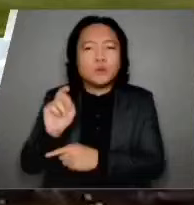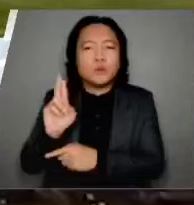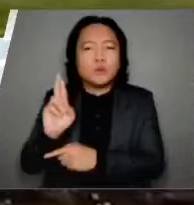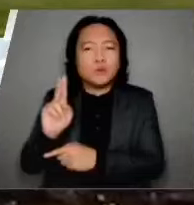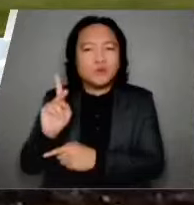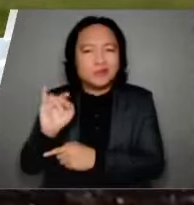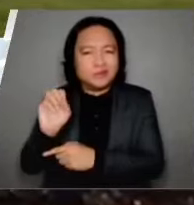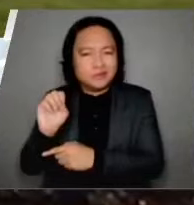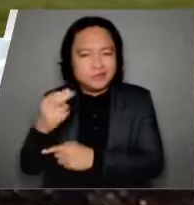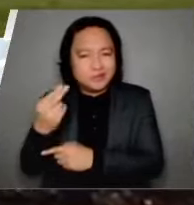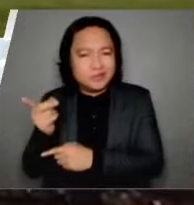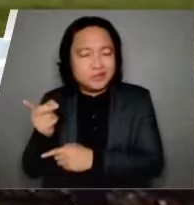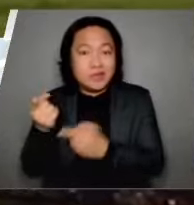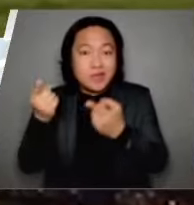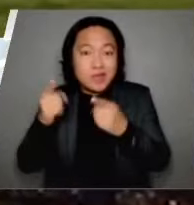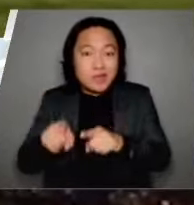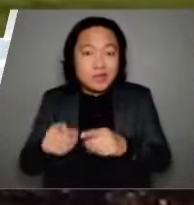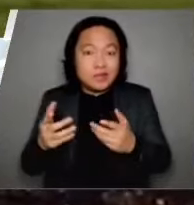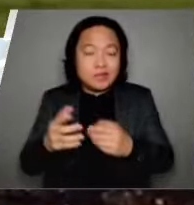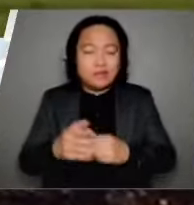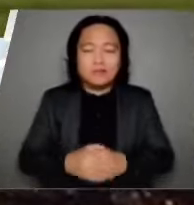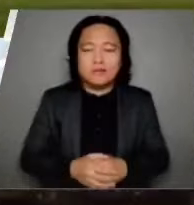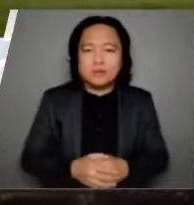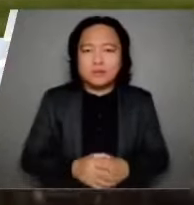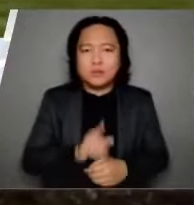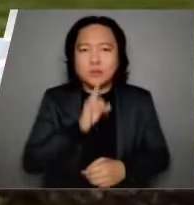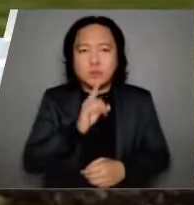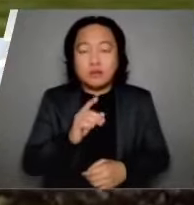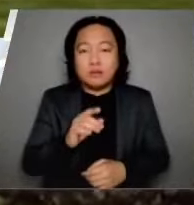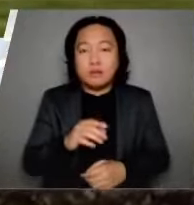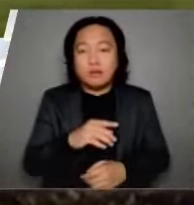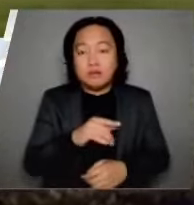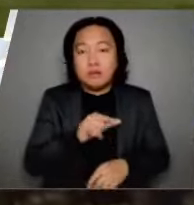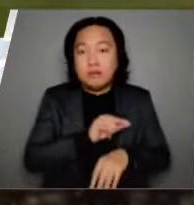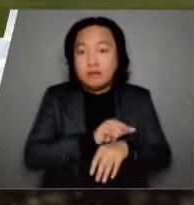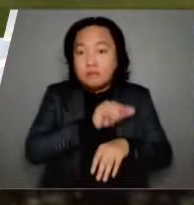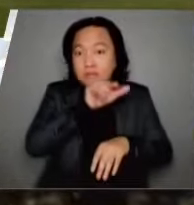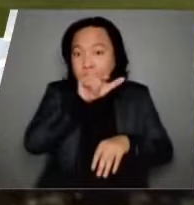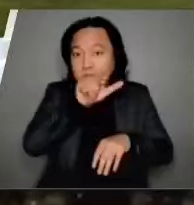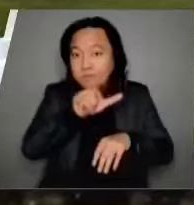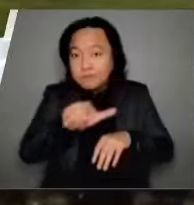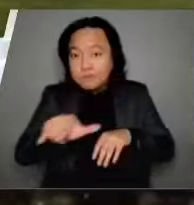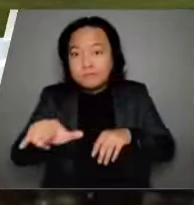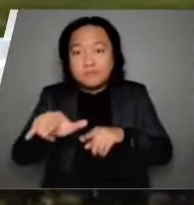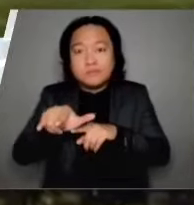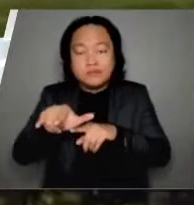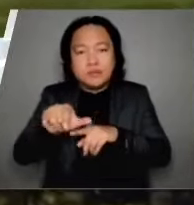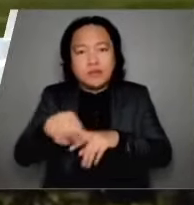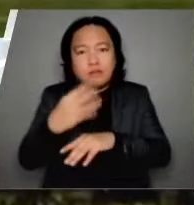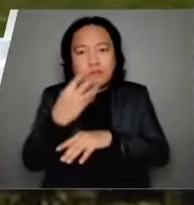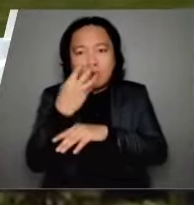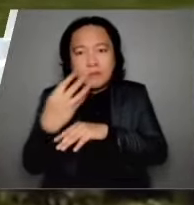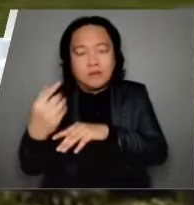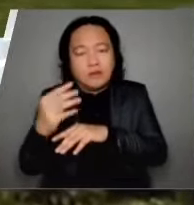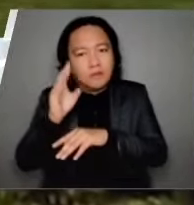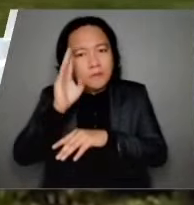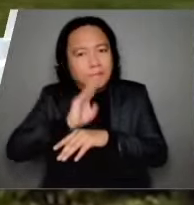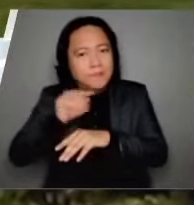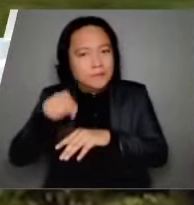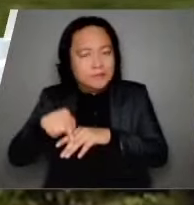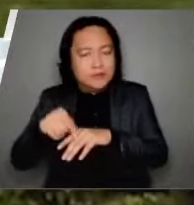ng Istanbul na sira ang kanilang front landing gear. Ginabayan naman daw sila ng control tower para sa emergency